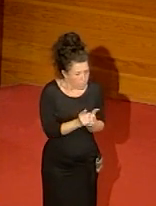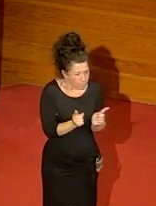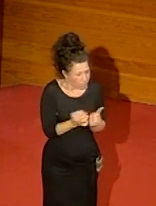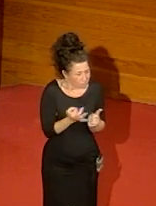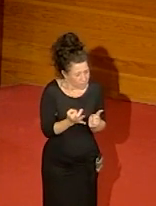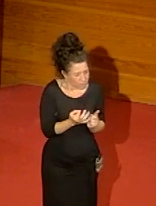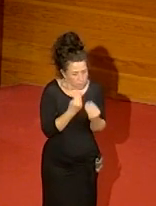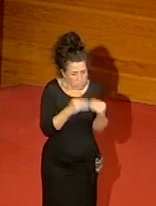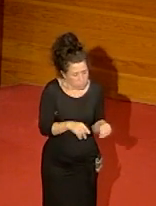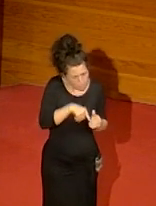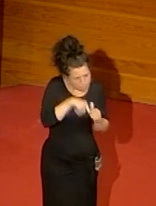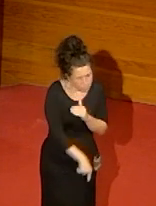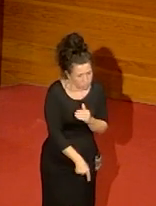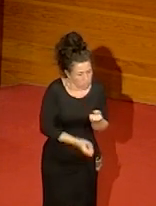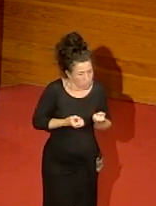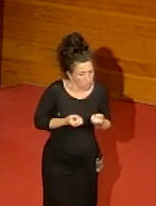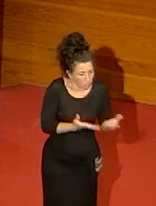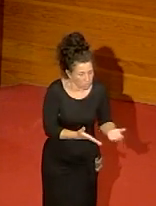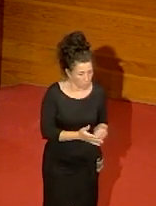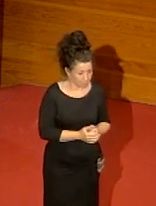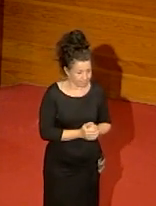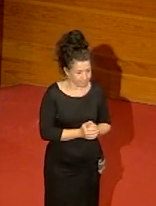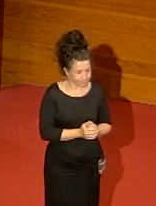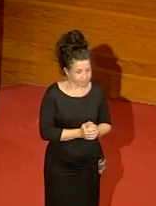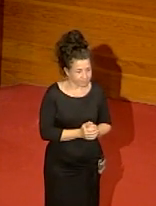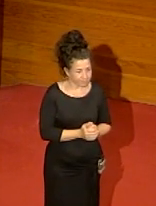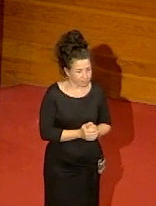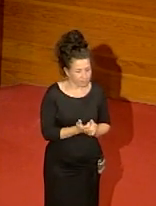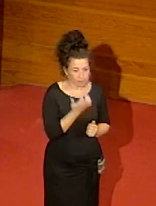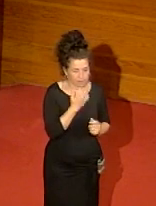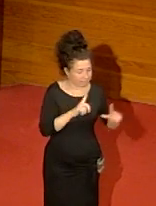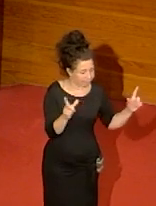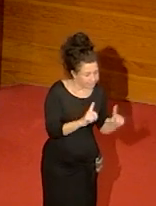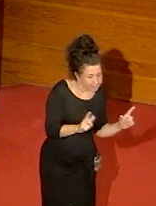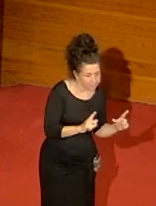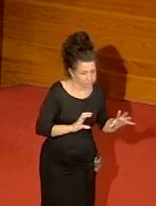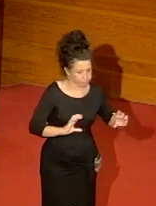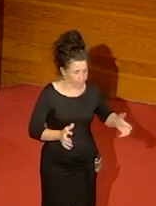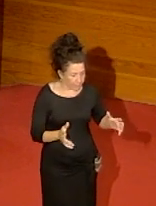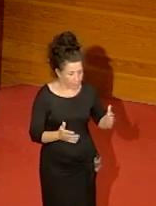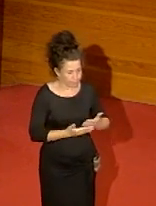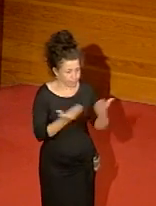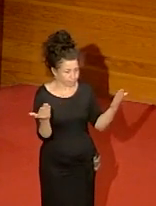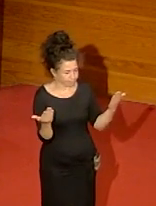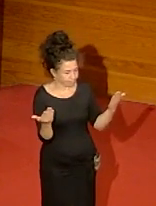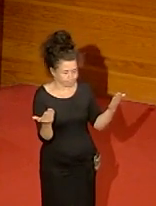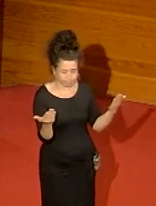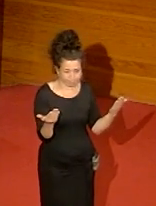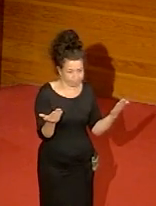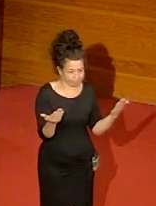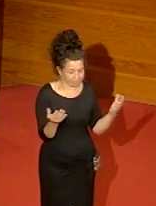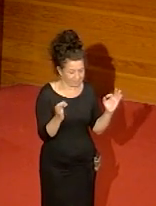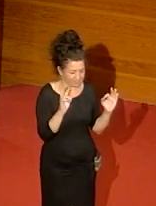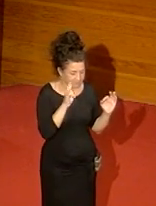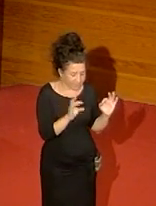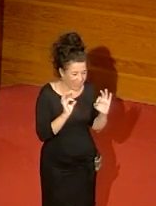ez? Eta hori informatiboetan gaur egun eta bai telebista, irratia, egunkariak planteatuta nola dauden